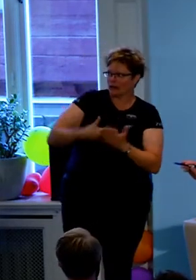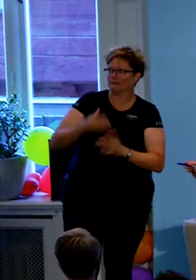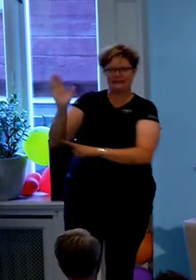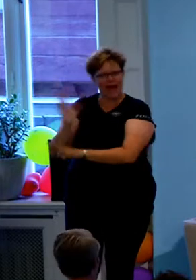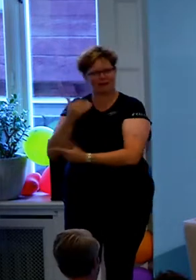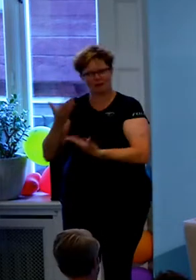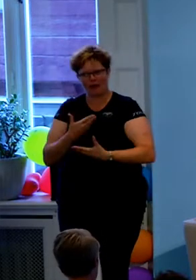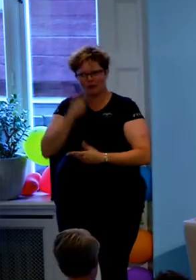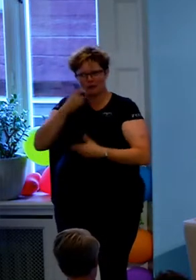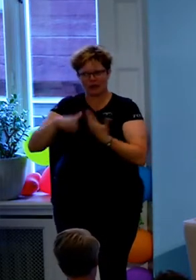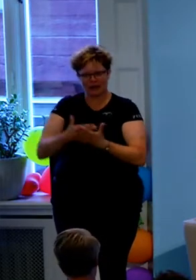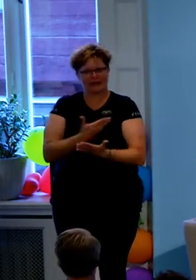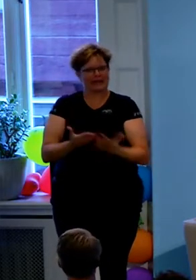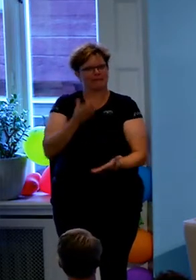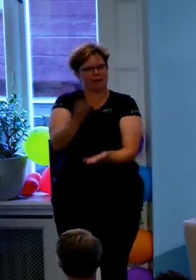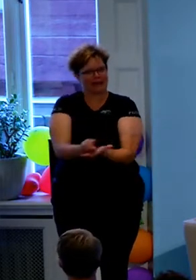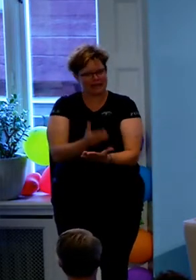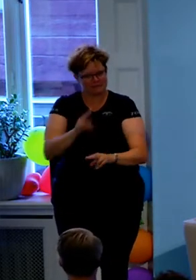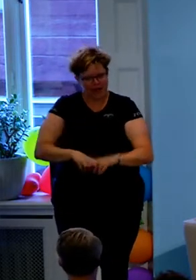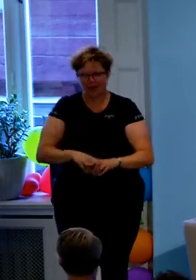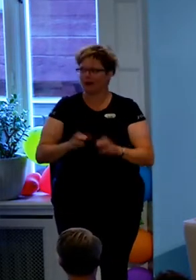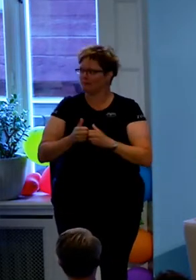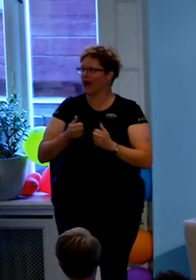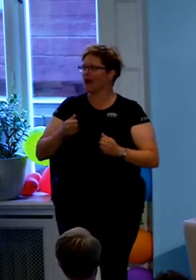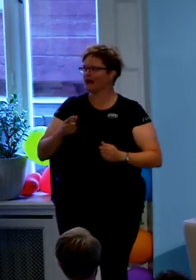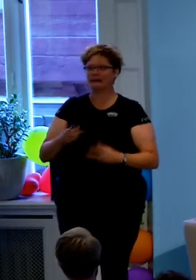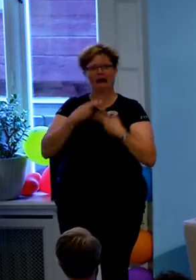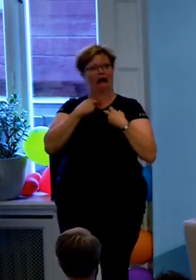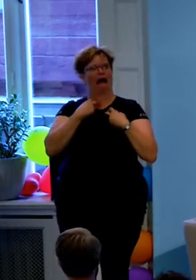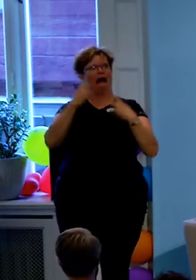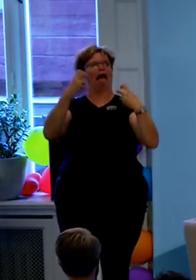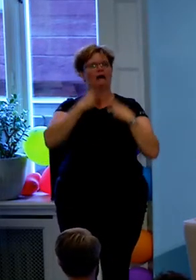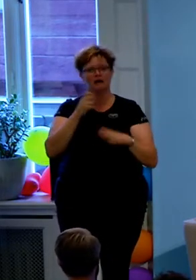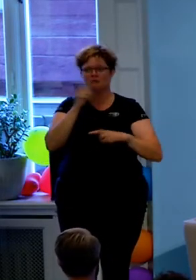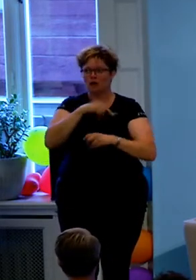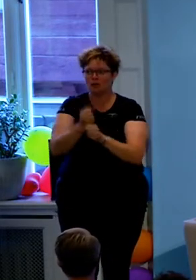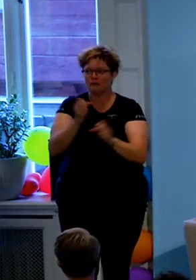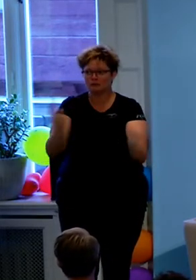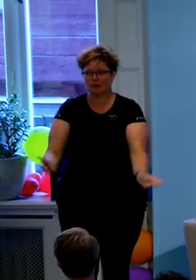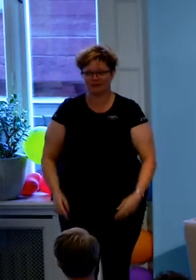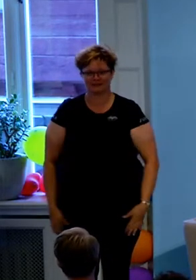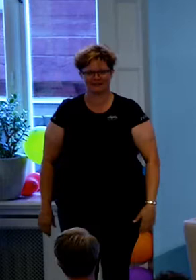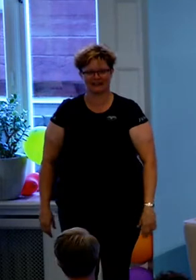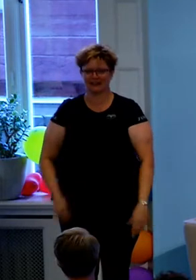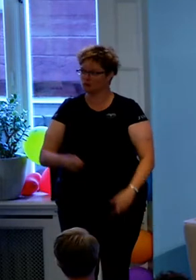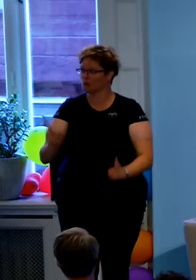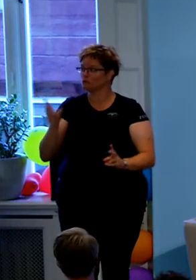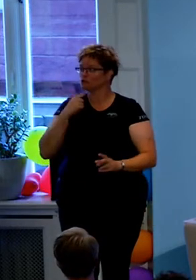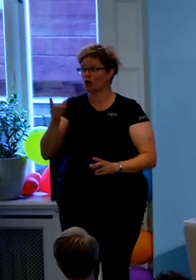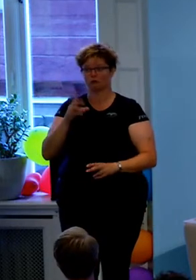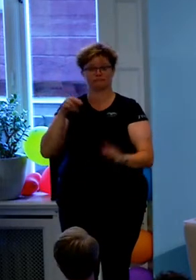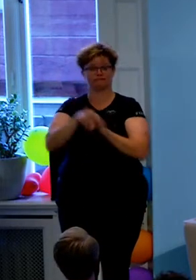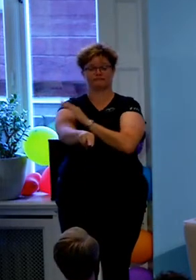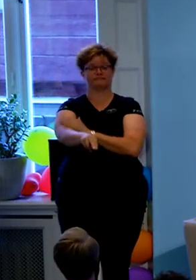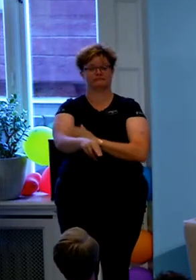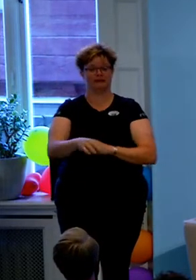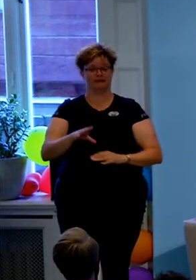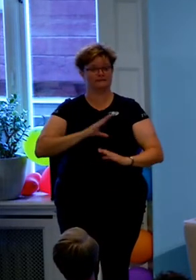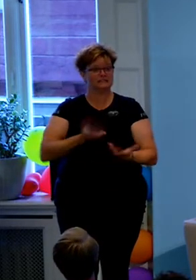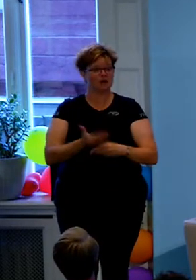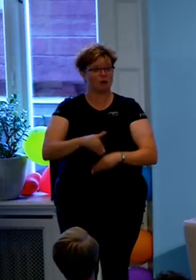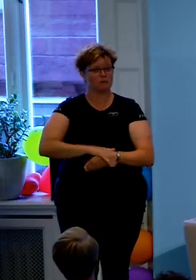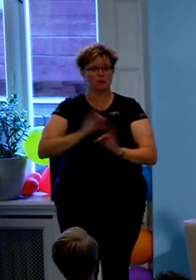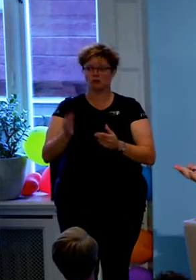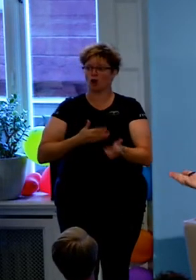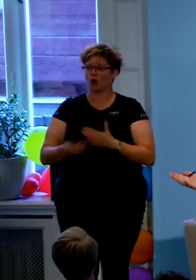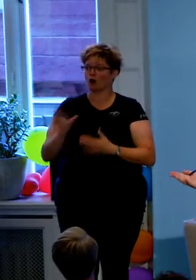ingen julklapp och de får ingen parkering. Så. Men det var ramaskri. Det gick inte att jobba på det viset. De var så här, men då drar de och då har vi ingen kompetens. Hur ska